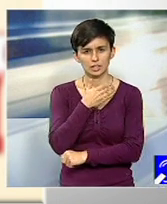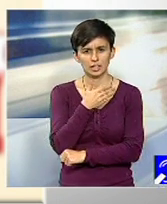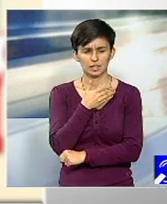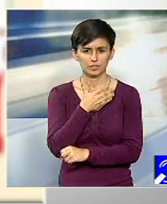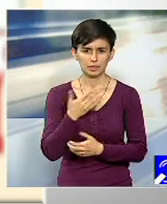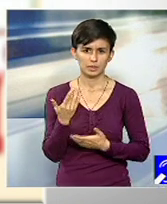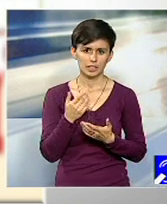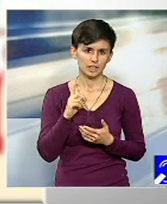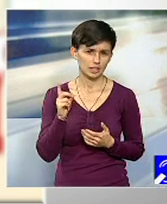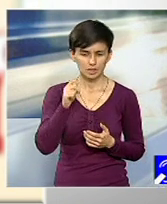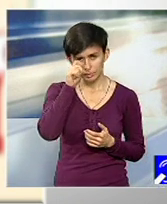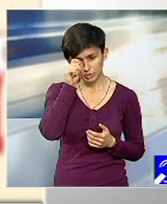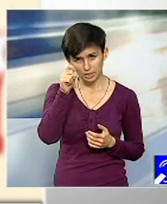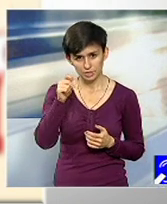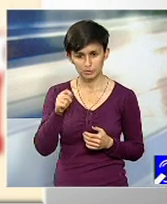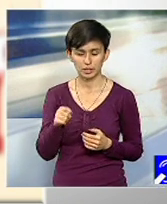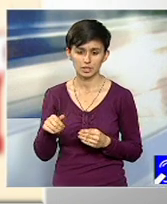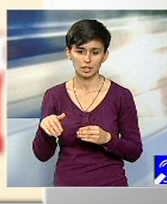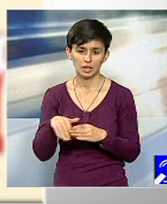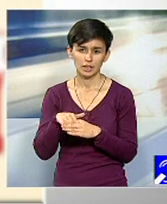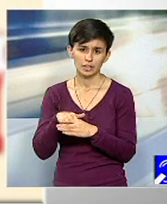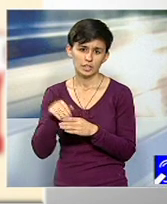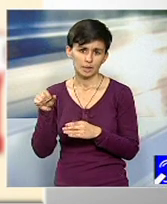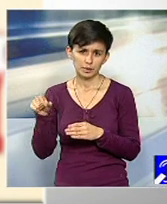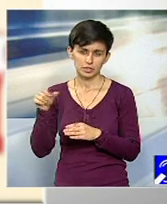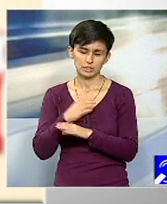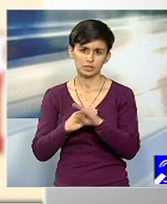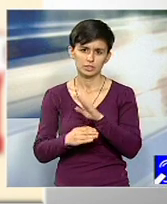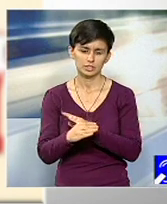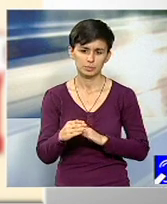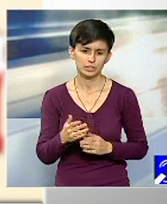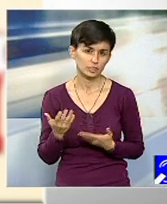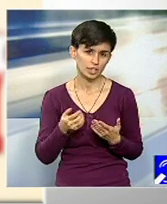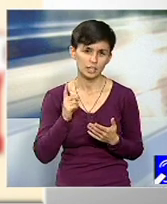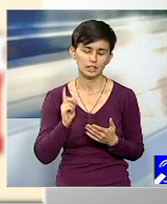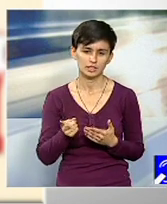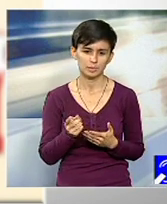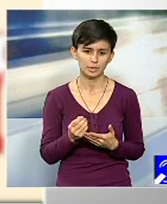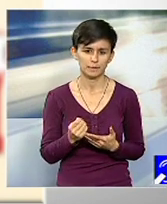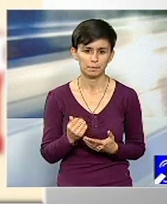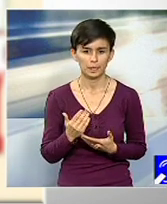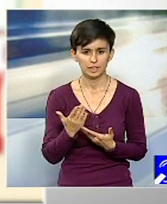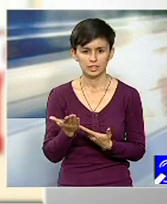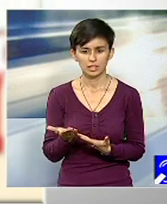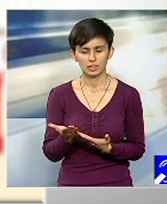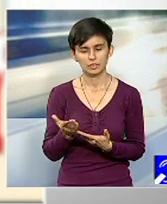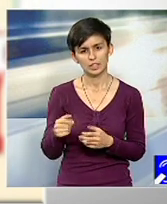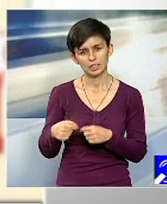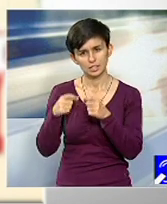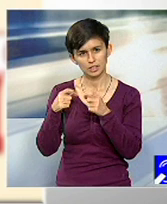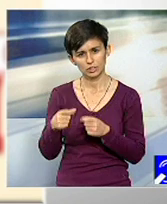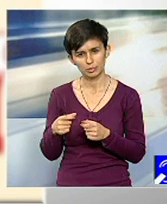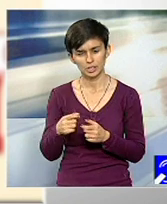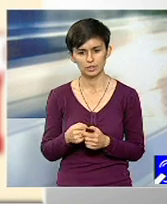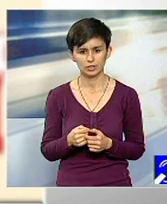nu respectă cota de angajare a persoanelor cu dizabilități. Și care cred ar trebui să se întoarcă cumva. Care ar trebui domeniu, să se întoarcă în acest domeniu și care se